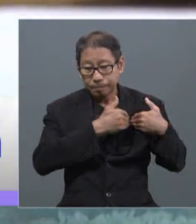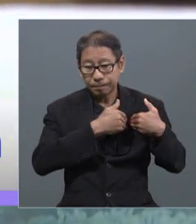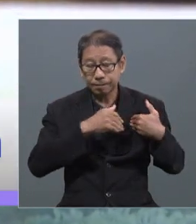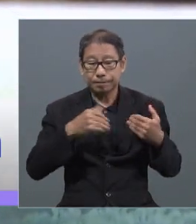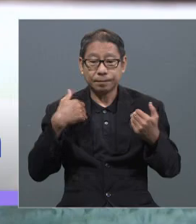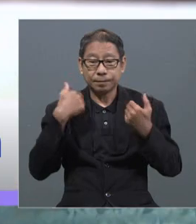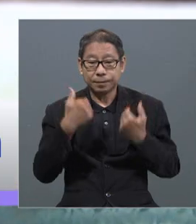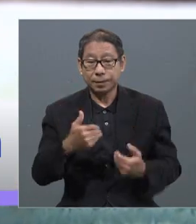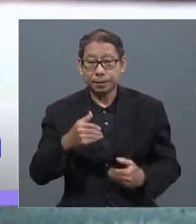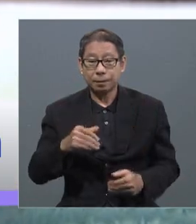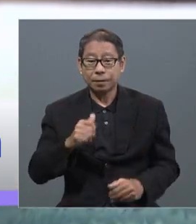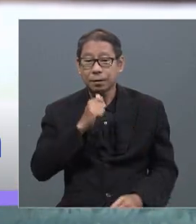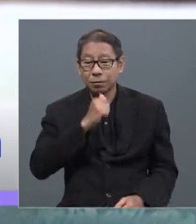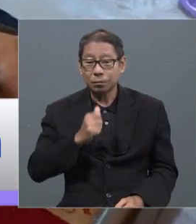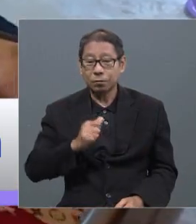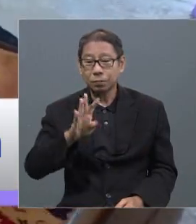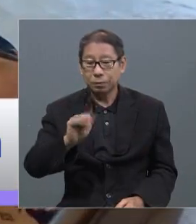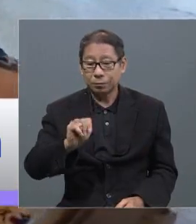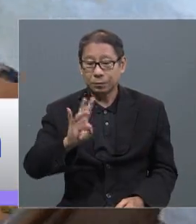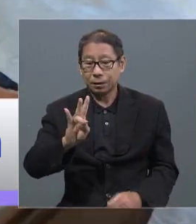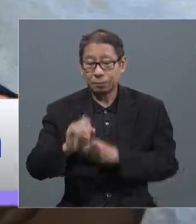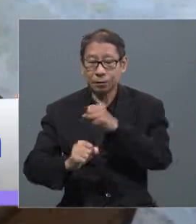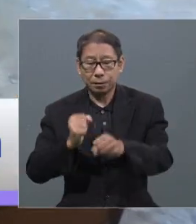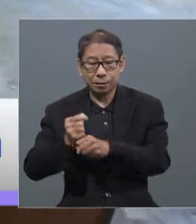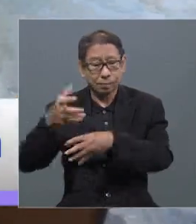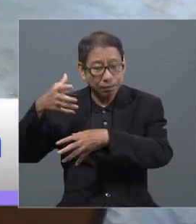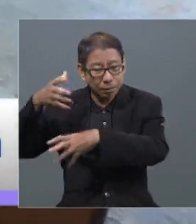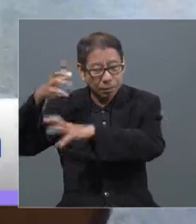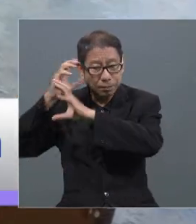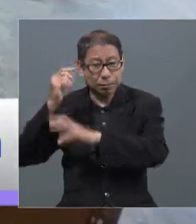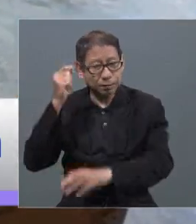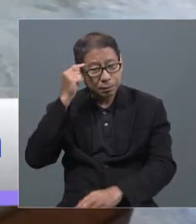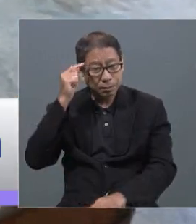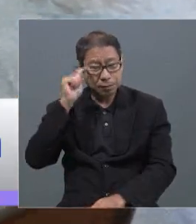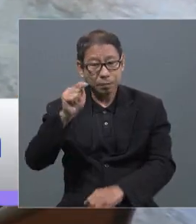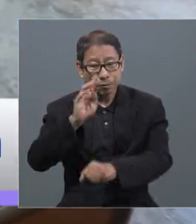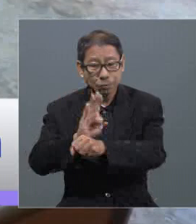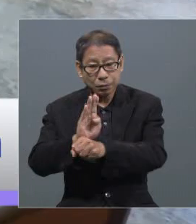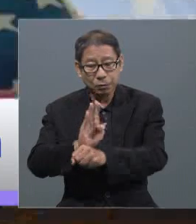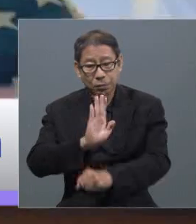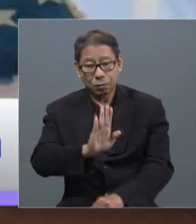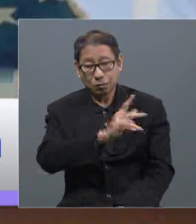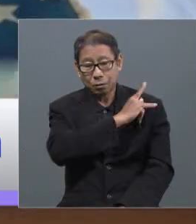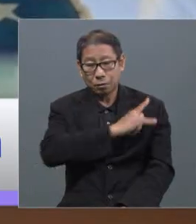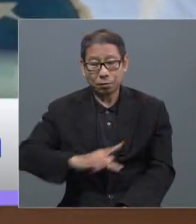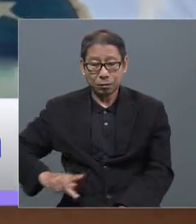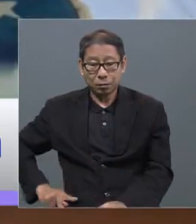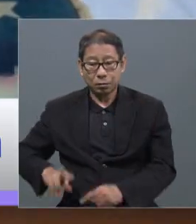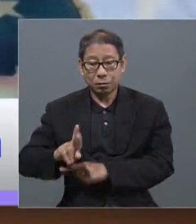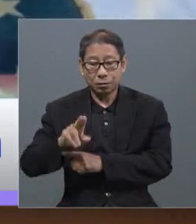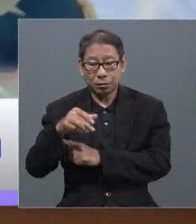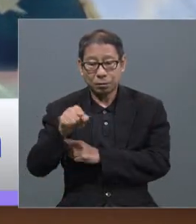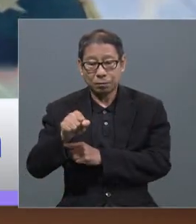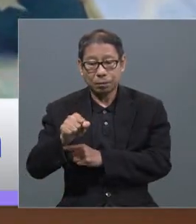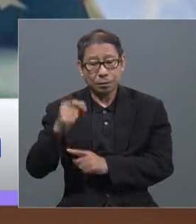รีวัย47ปีหวนซาบซึ้งในพระมหากรุณาธิคุณของพระองค์ท่านทรง